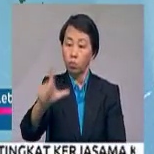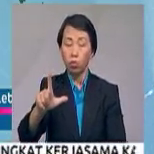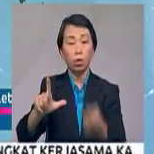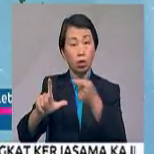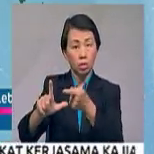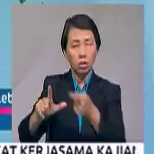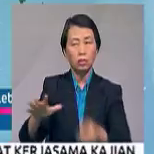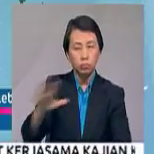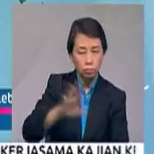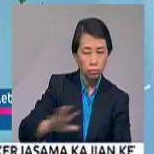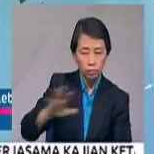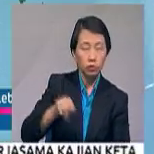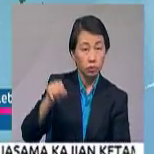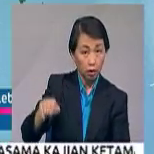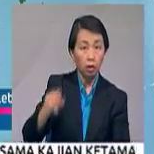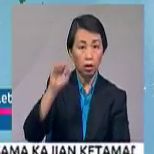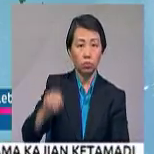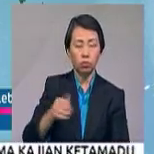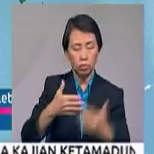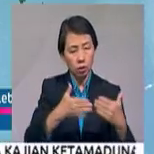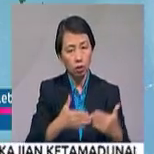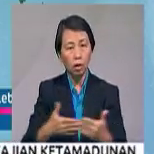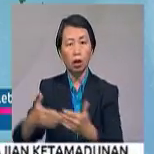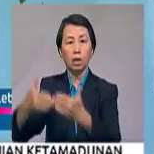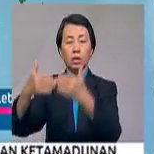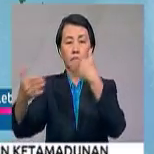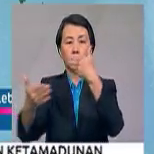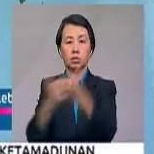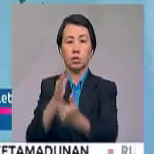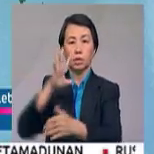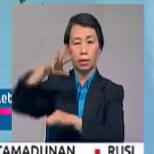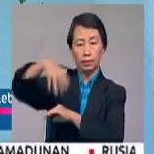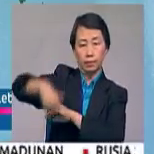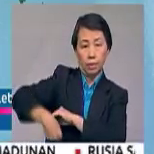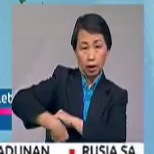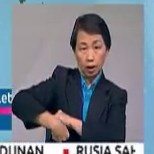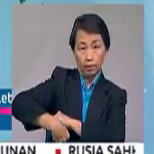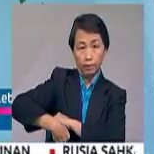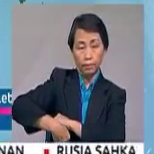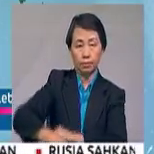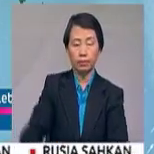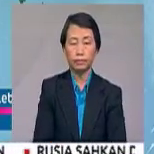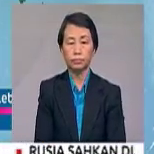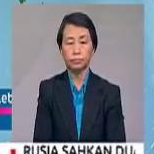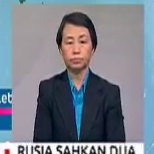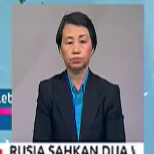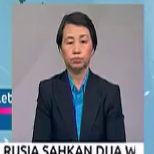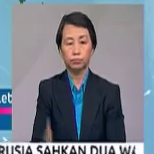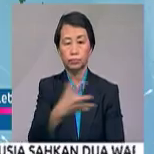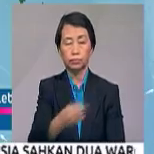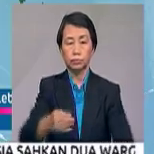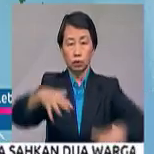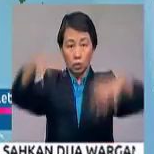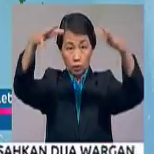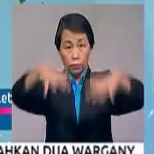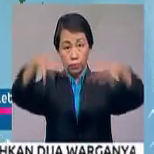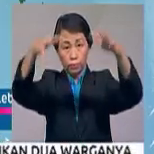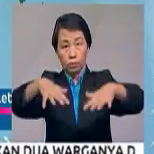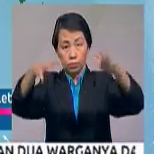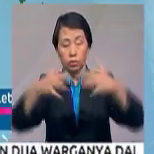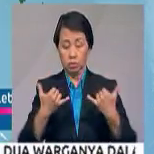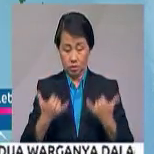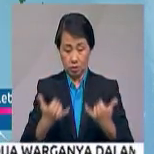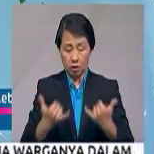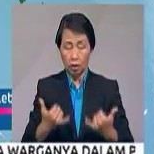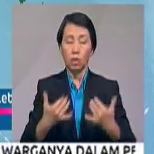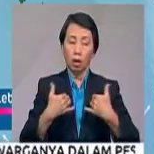kami jangkakan ianya boleh berlanjutan sehingga ke lewat malam nanti. Manakala hujan juga kini sedang berlaku